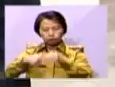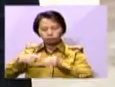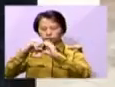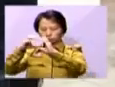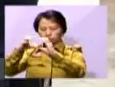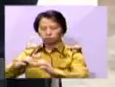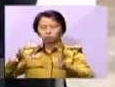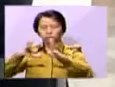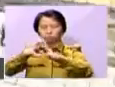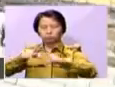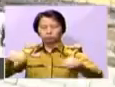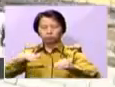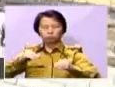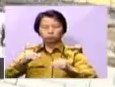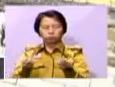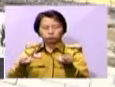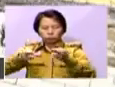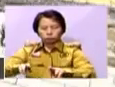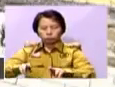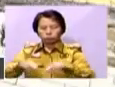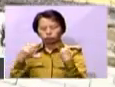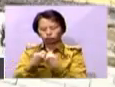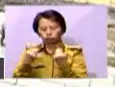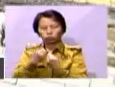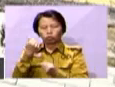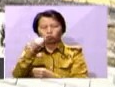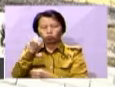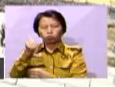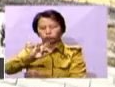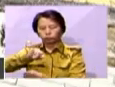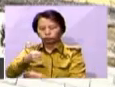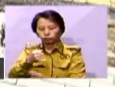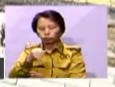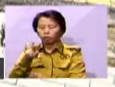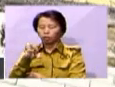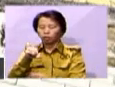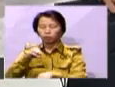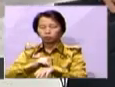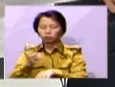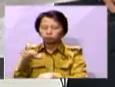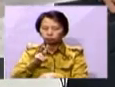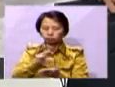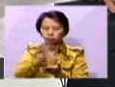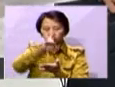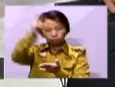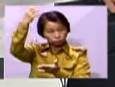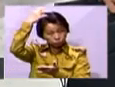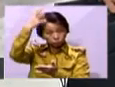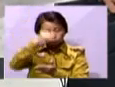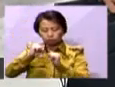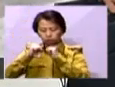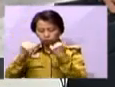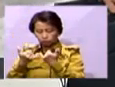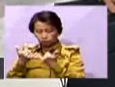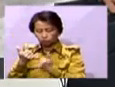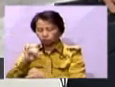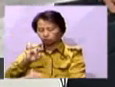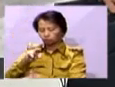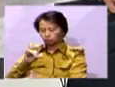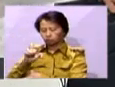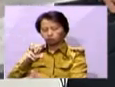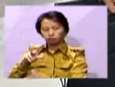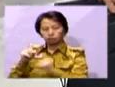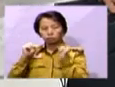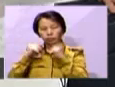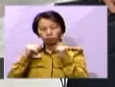cara penyelesaian kontrak berjumlah puluhan juta ringgit di antara UNISEL dan Syarikat Jana Niaga Sendirian